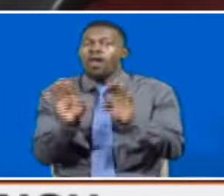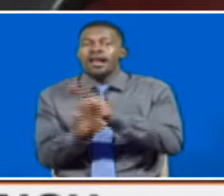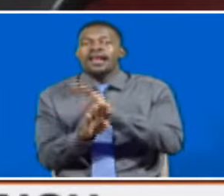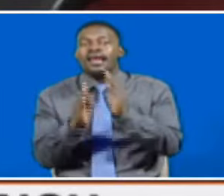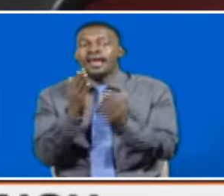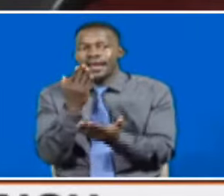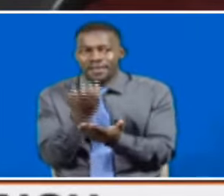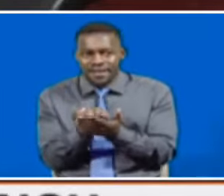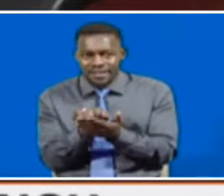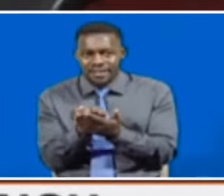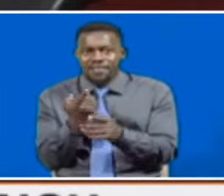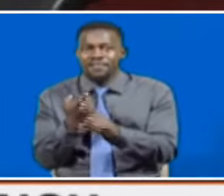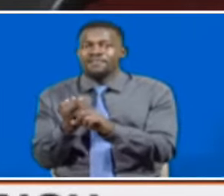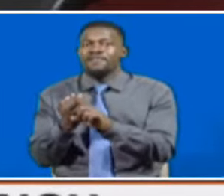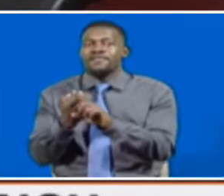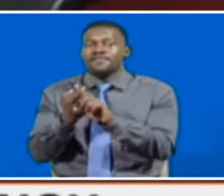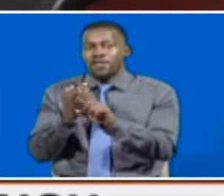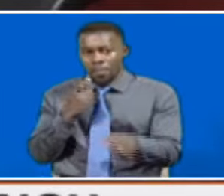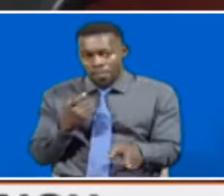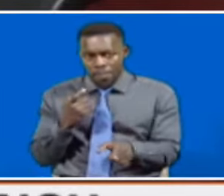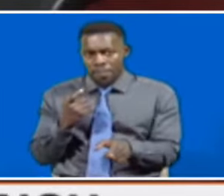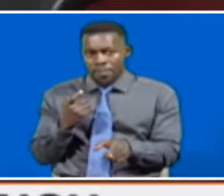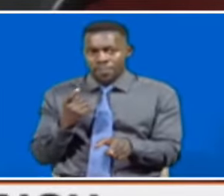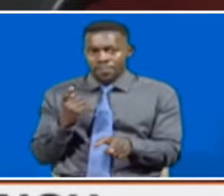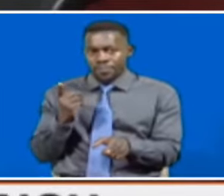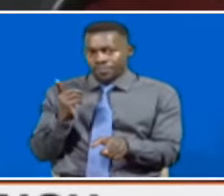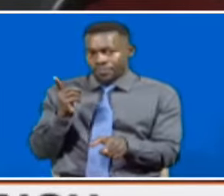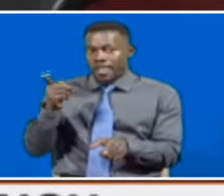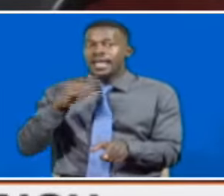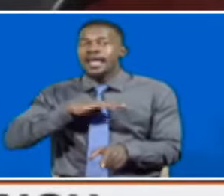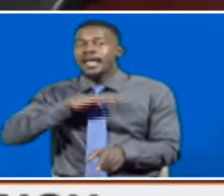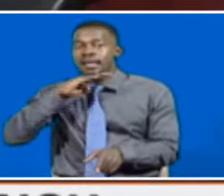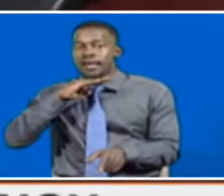from the victims' families, counsel in form of submissions,